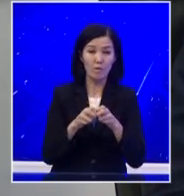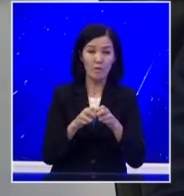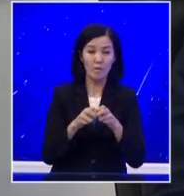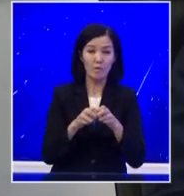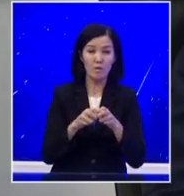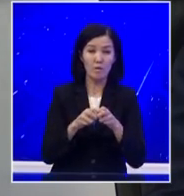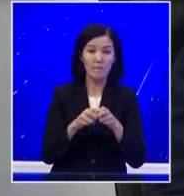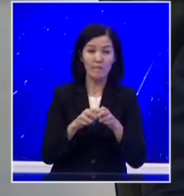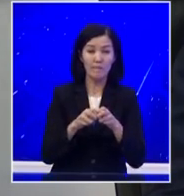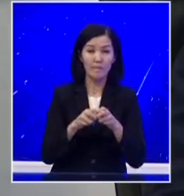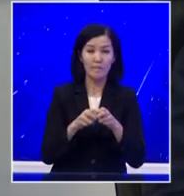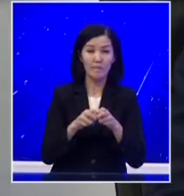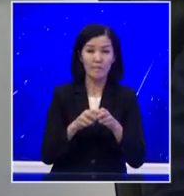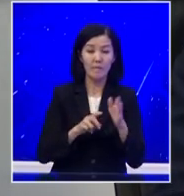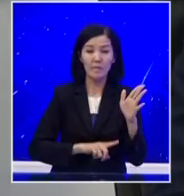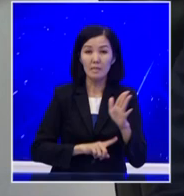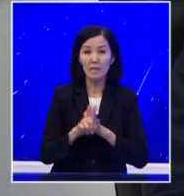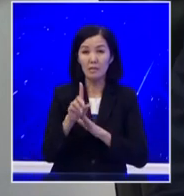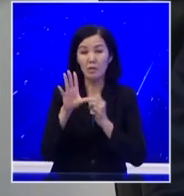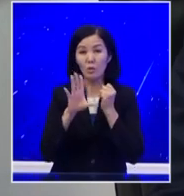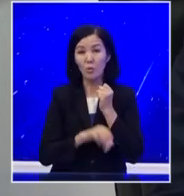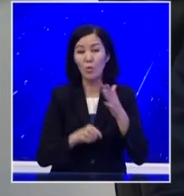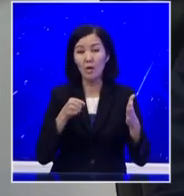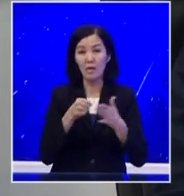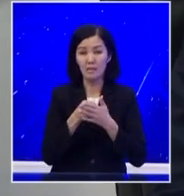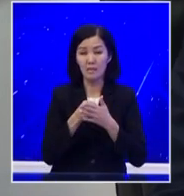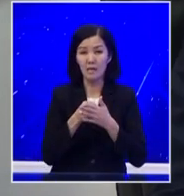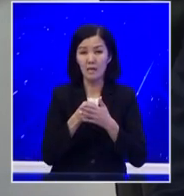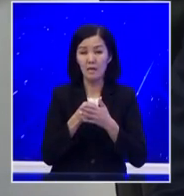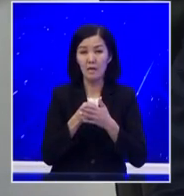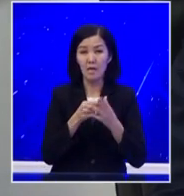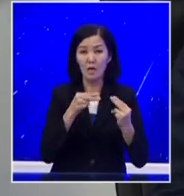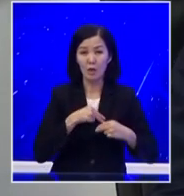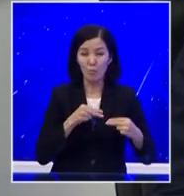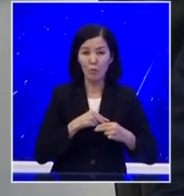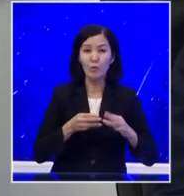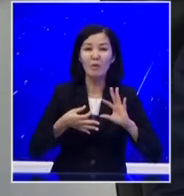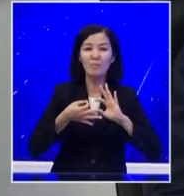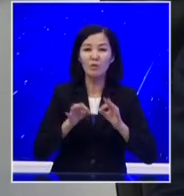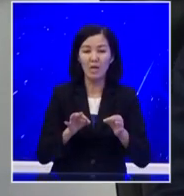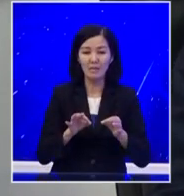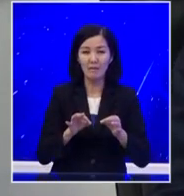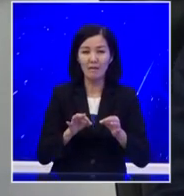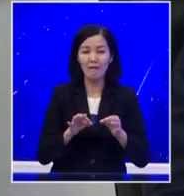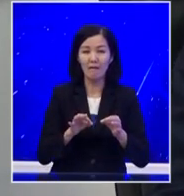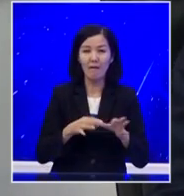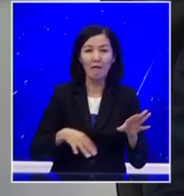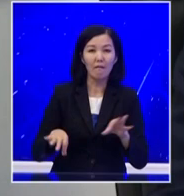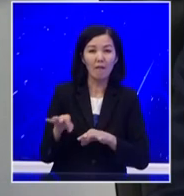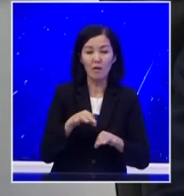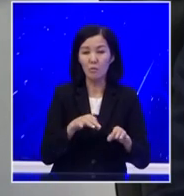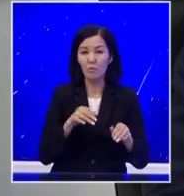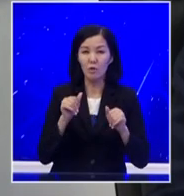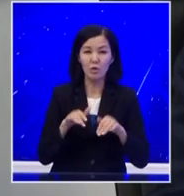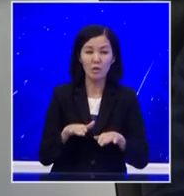таким образом мы от самого начала до самого конца вот такую как бы сказать свою дорожную карту до решения вот этих